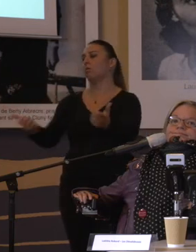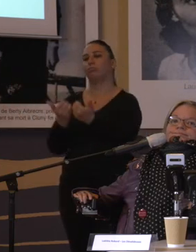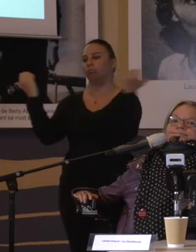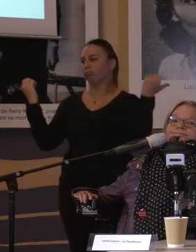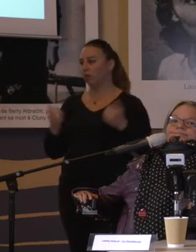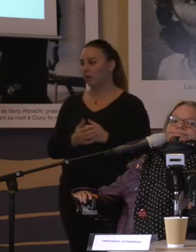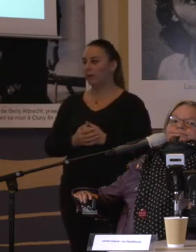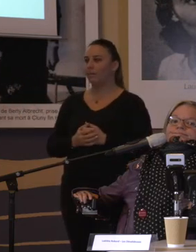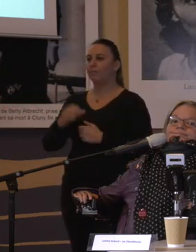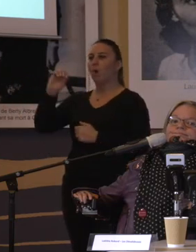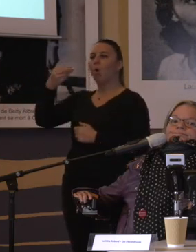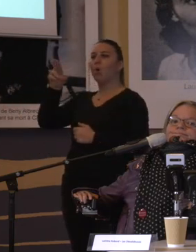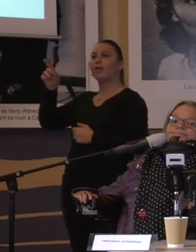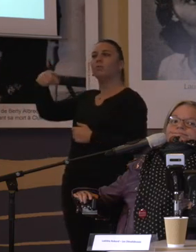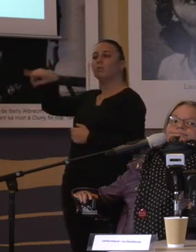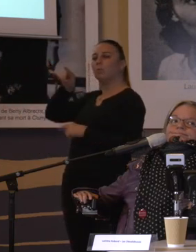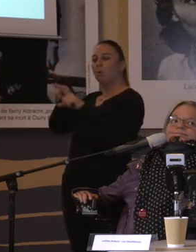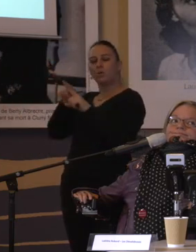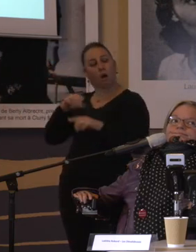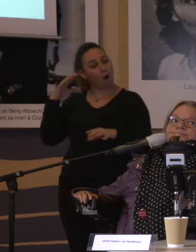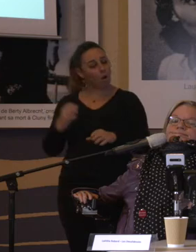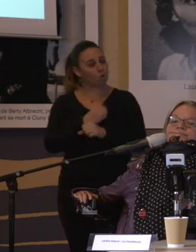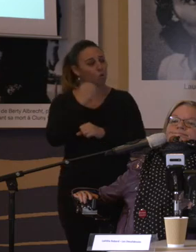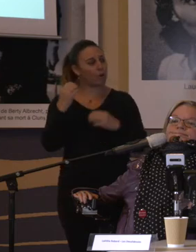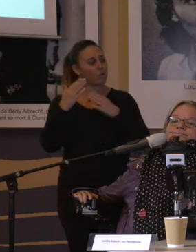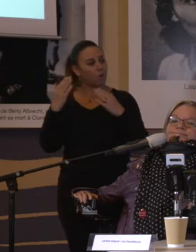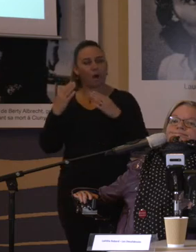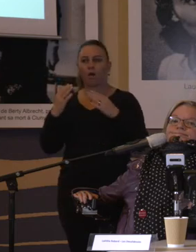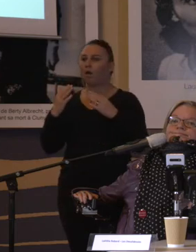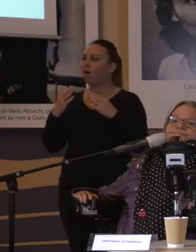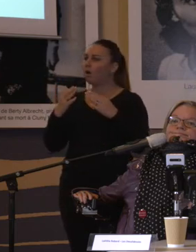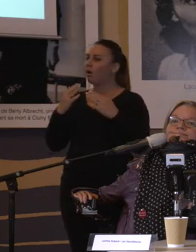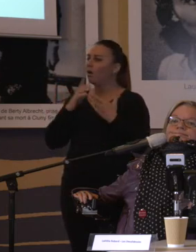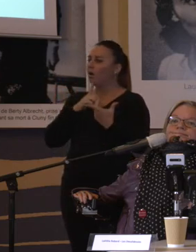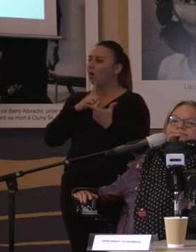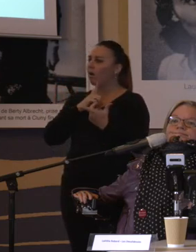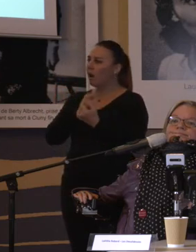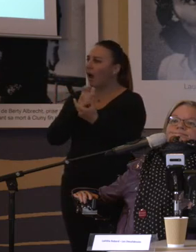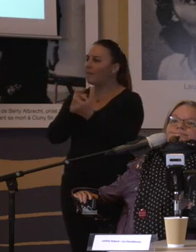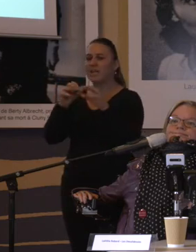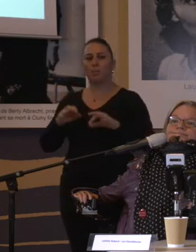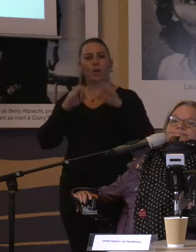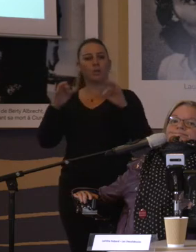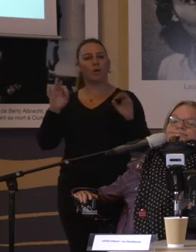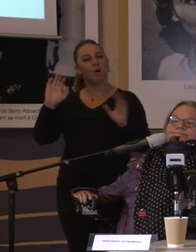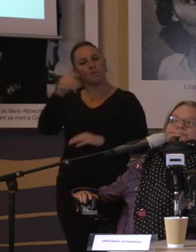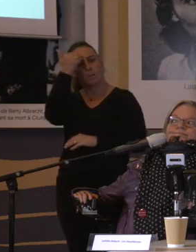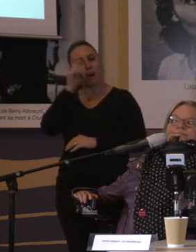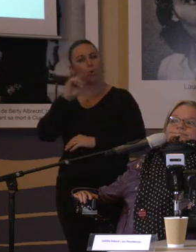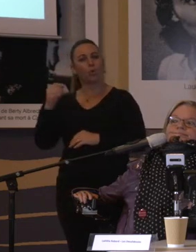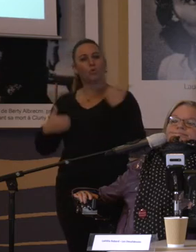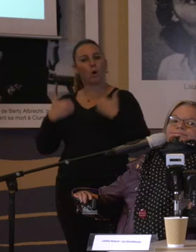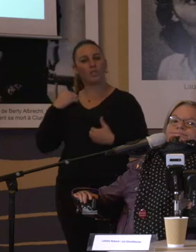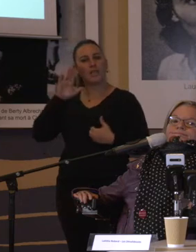L'ONU regrette aussi que le refus d'aménagement raisonnable ne soit pas reconnu comme une forme de discrimination fondée sur le